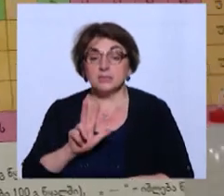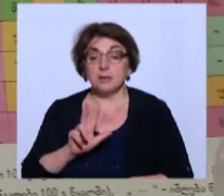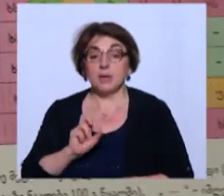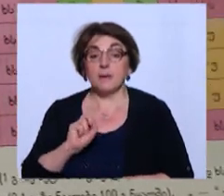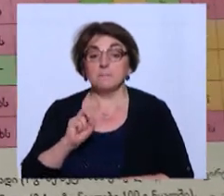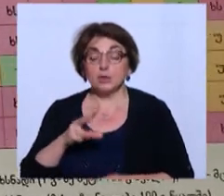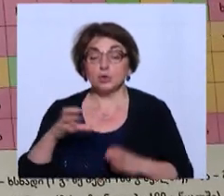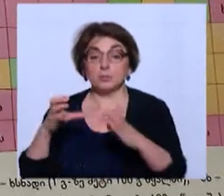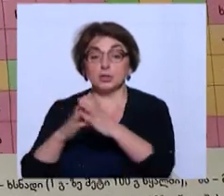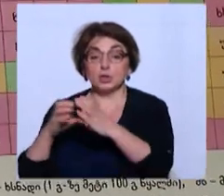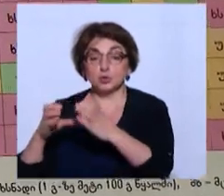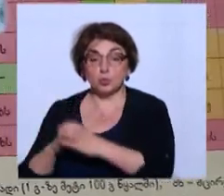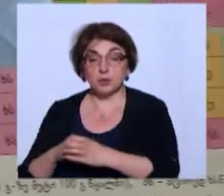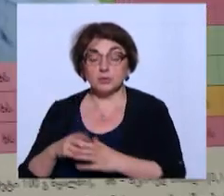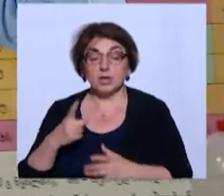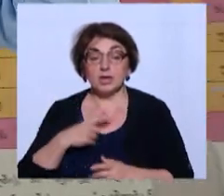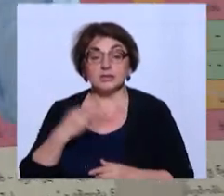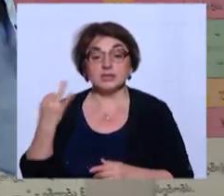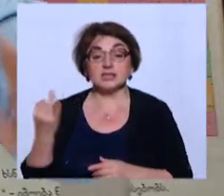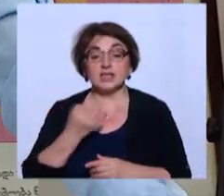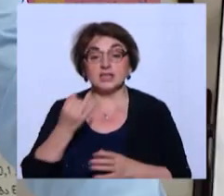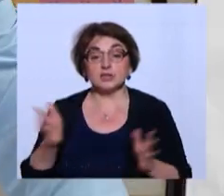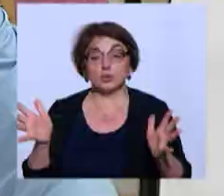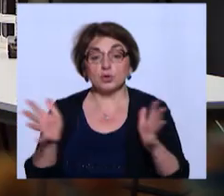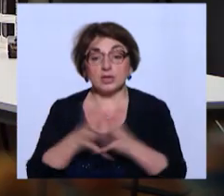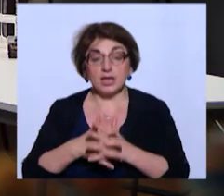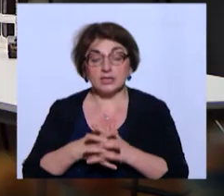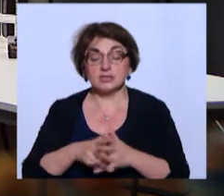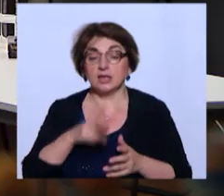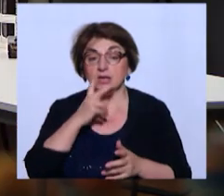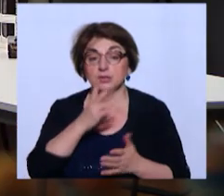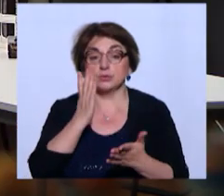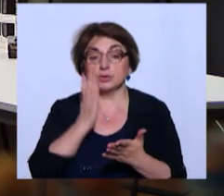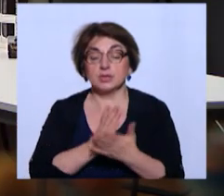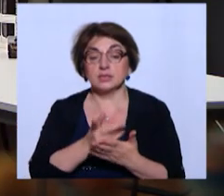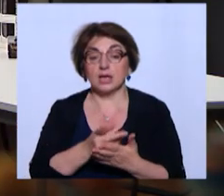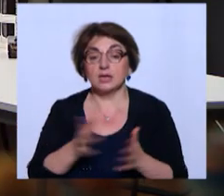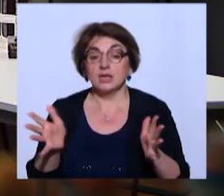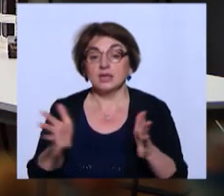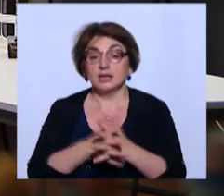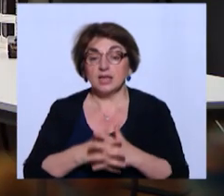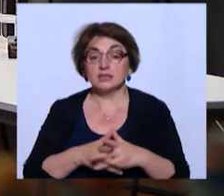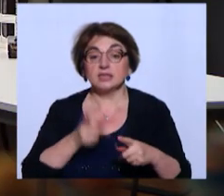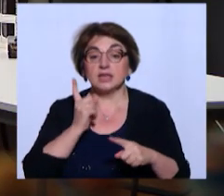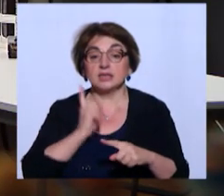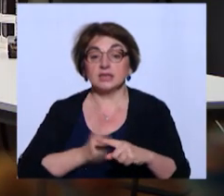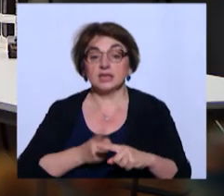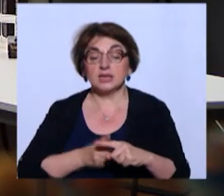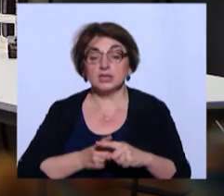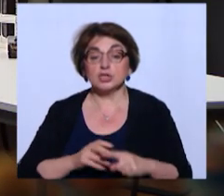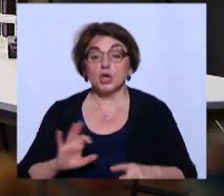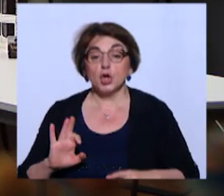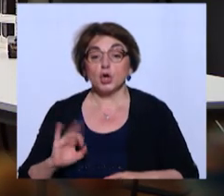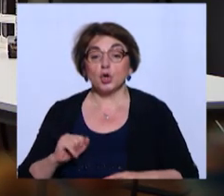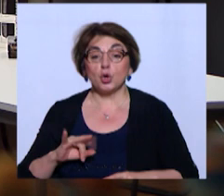ჯგუფებში. მინდა ერთი საინტერესო რეაქცია გაჩვენოთ ბოლოს. ეს არის რეაქცია რკინის